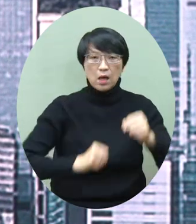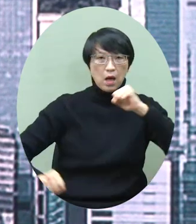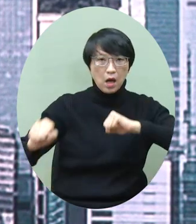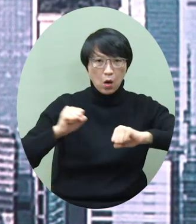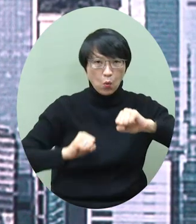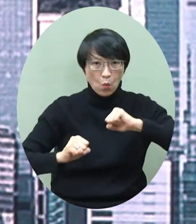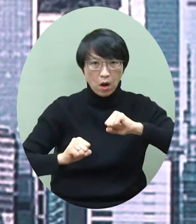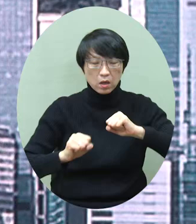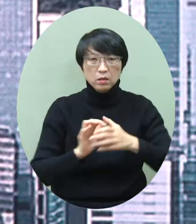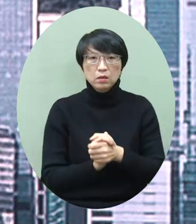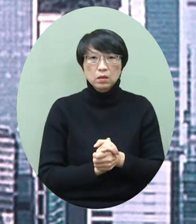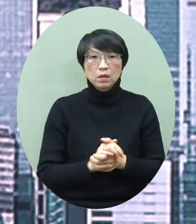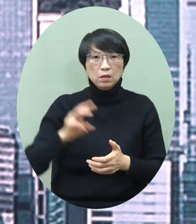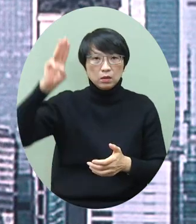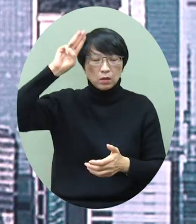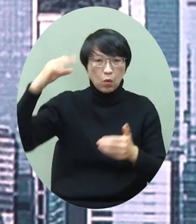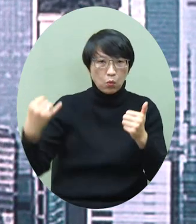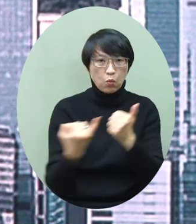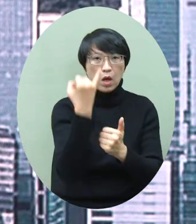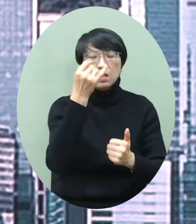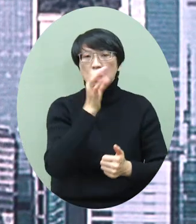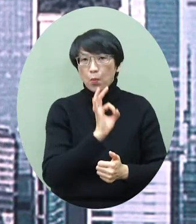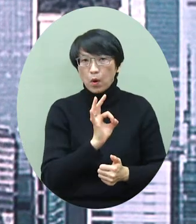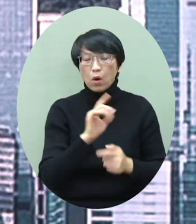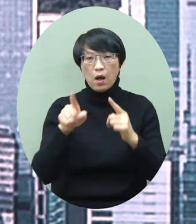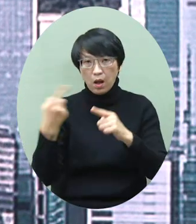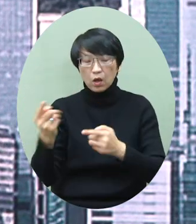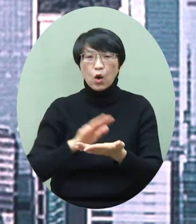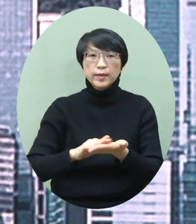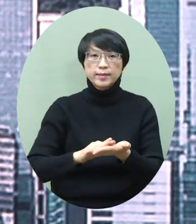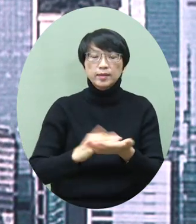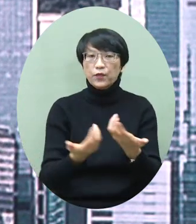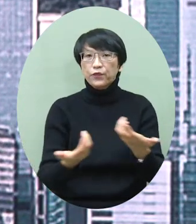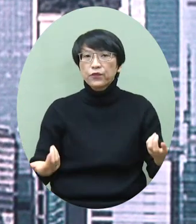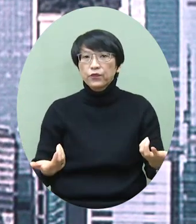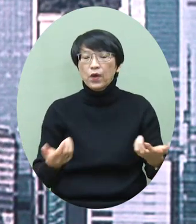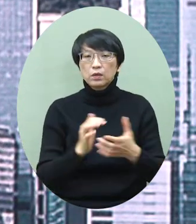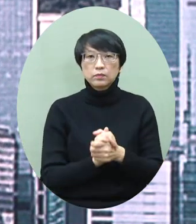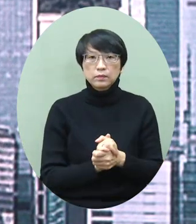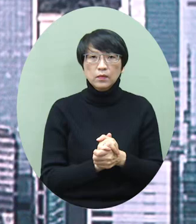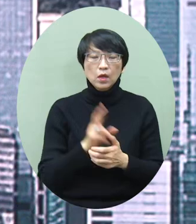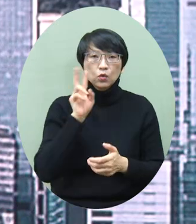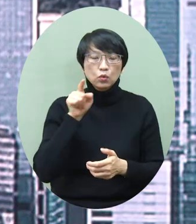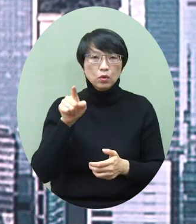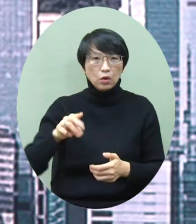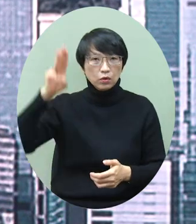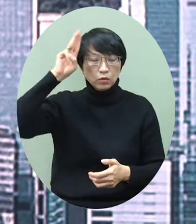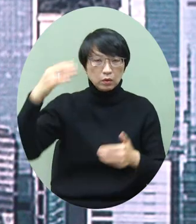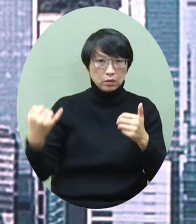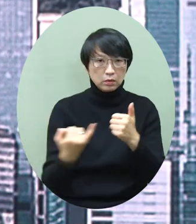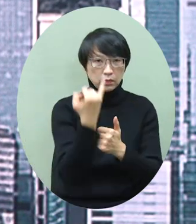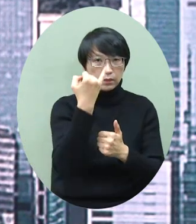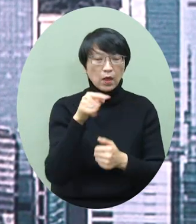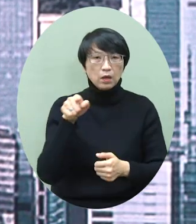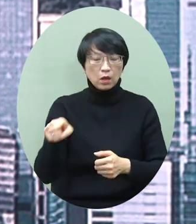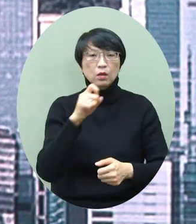是否違反誓言咧，咁呢一個咧係另外一件事嚟嘅。而是否違反誓言咧，佢一定係本身有一